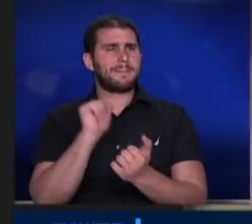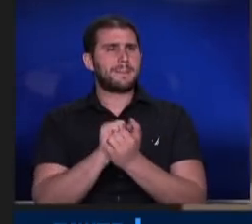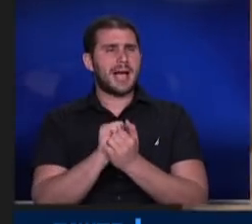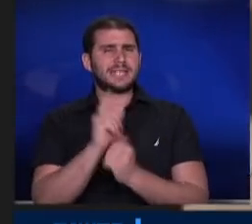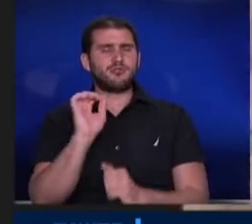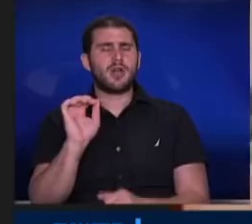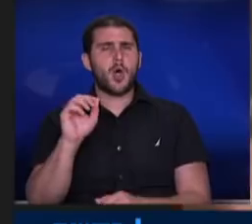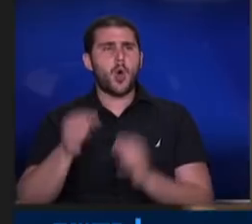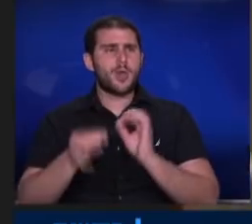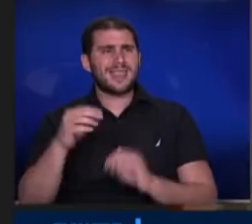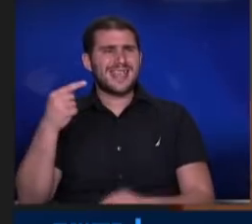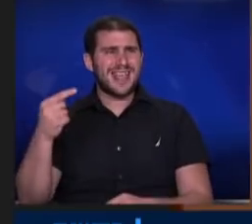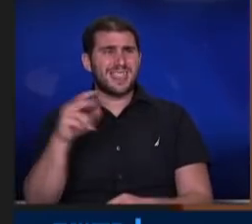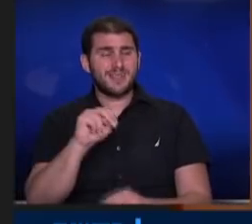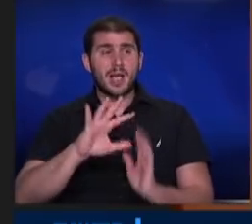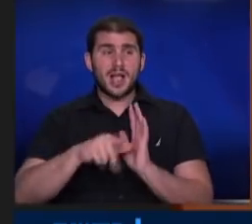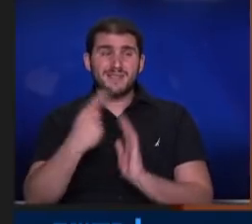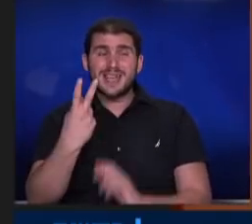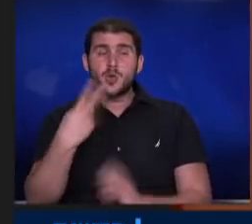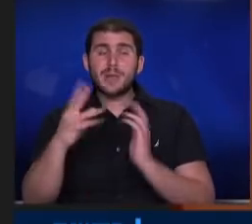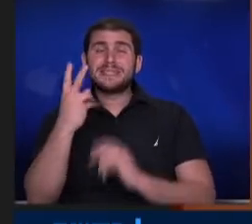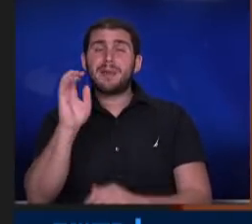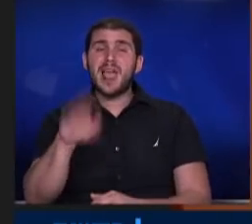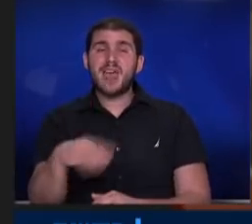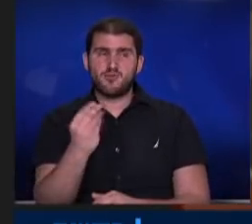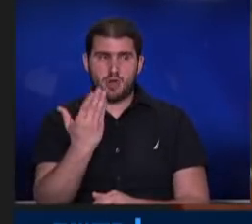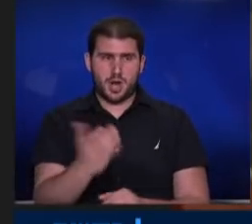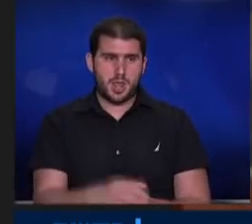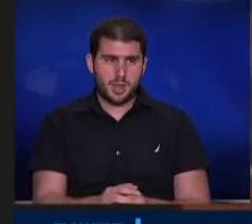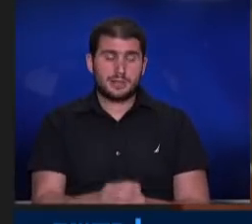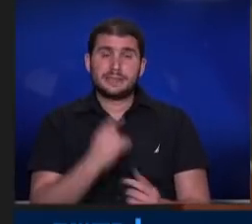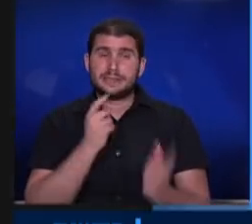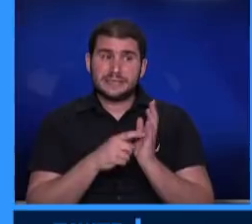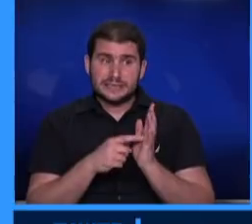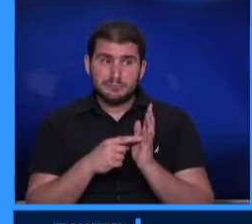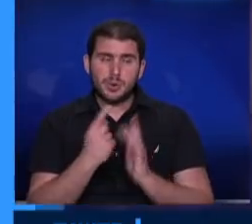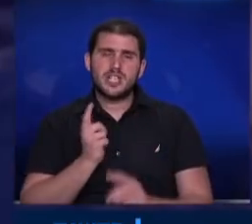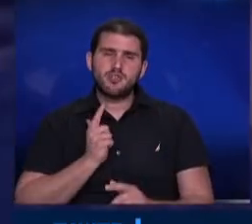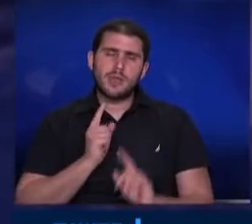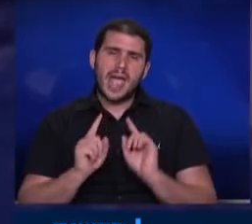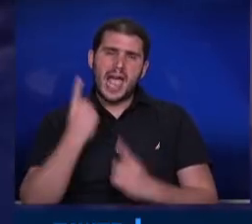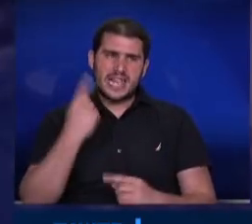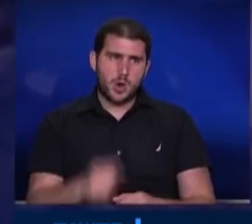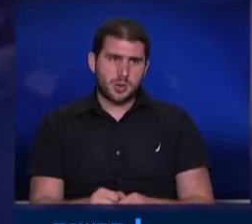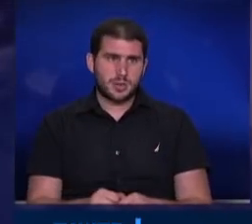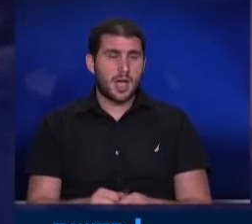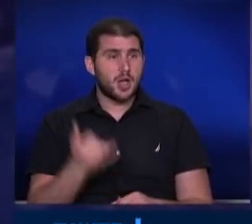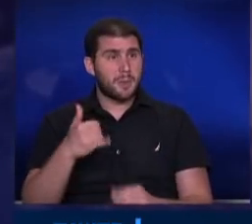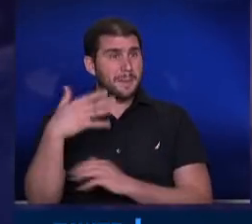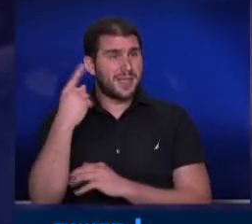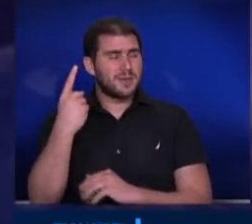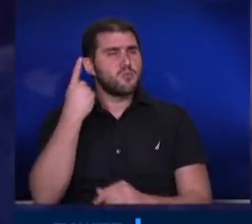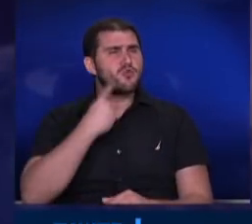נפתלין, האישה שגנבה ממנו יותר מ-20 אלף שקלים. הנימוק, נסיבות אישיות חריגות. היום המדינה היא